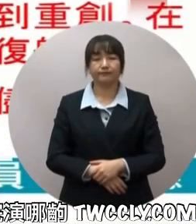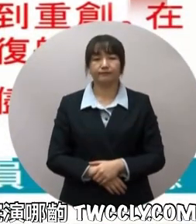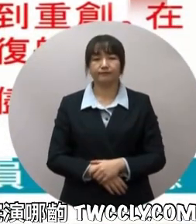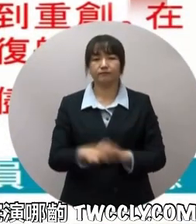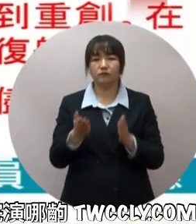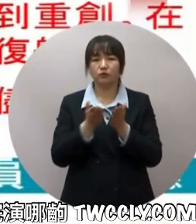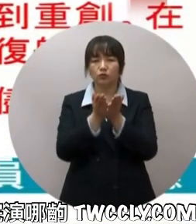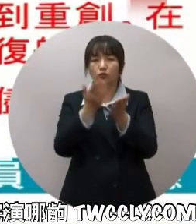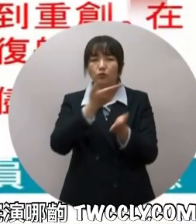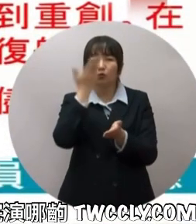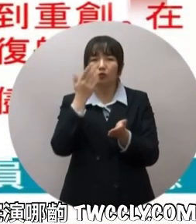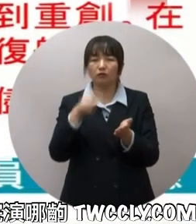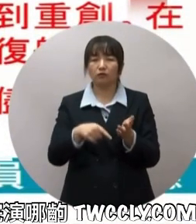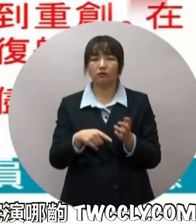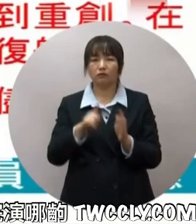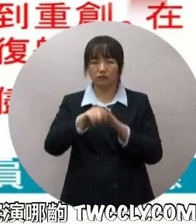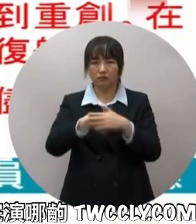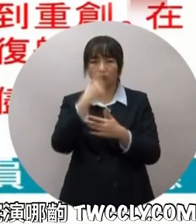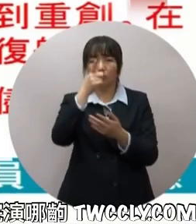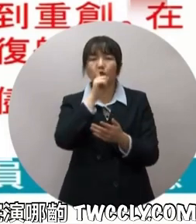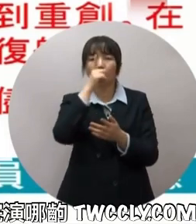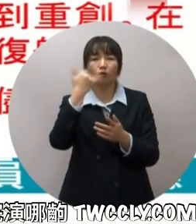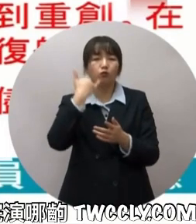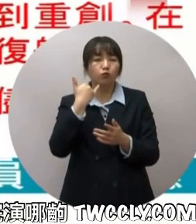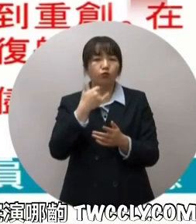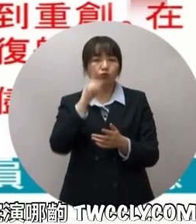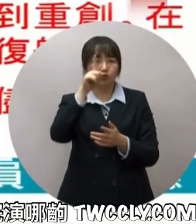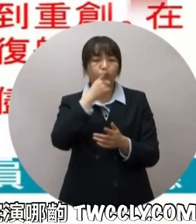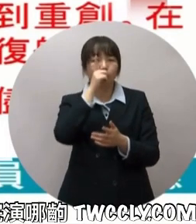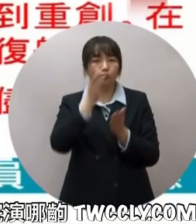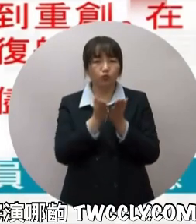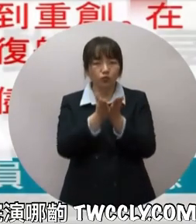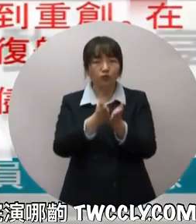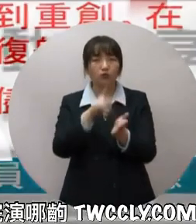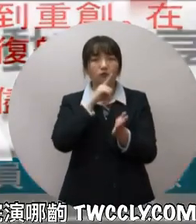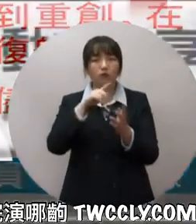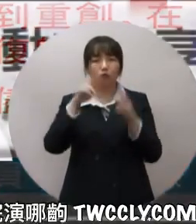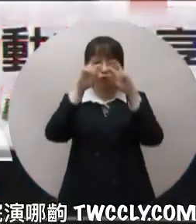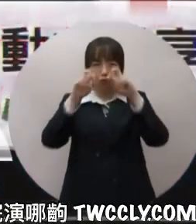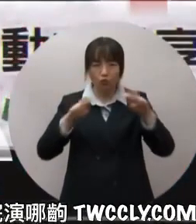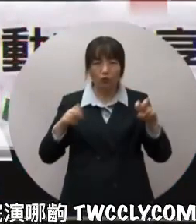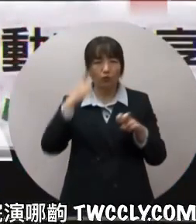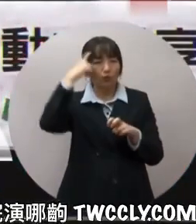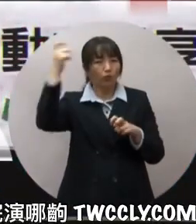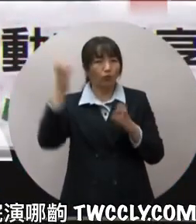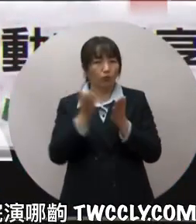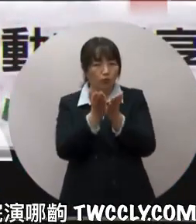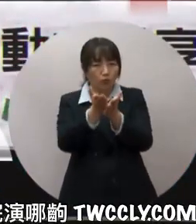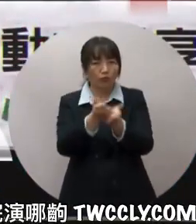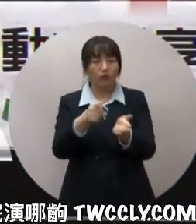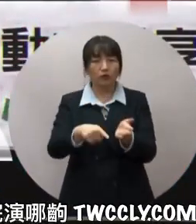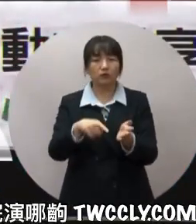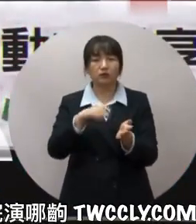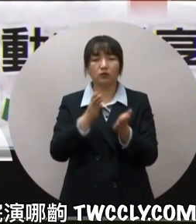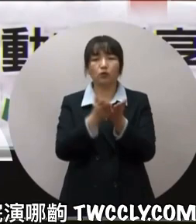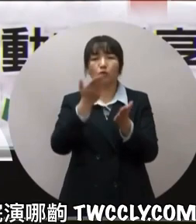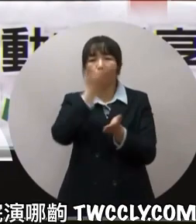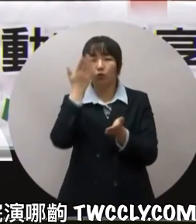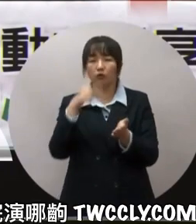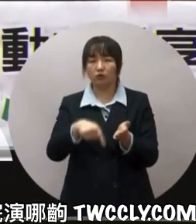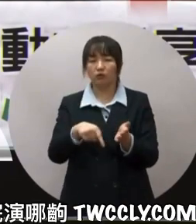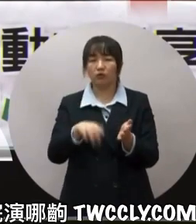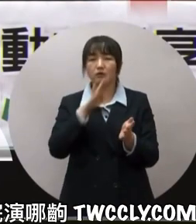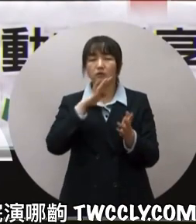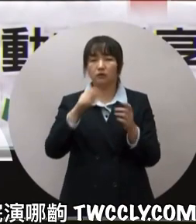但是郵輪旅遊現在只有一艘基隆目前只有一艘就是探索夢號在基隆的一個郵輪的旅遊